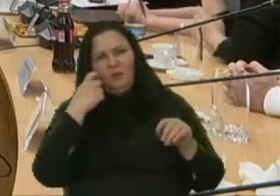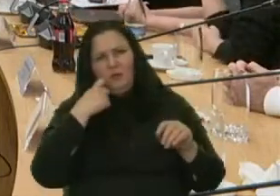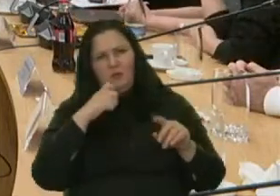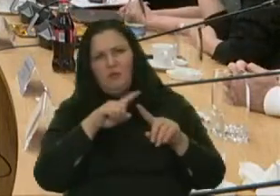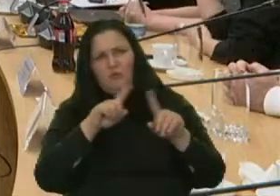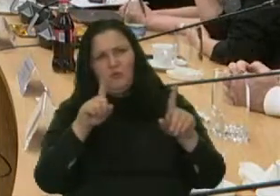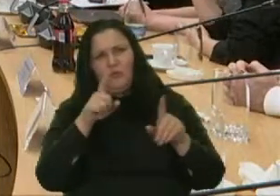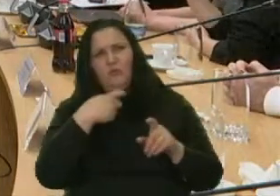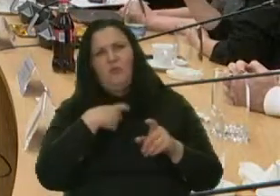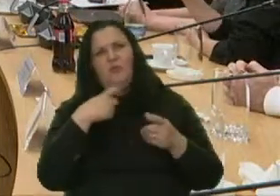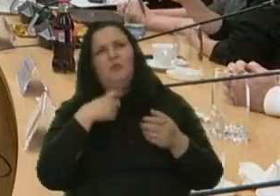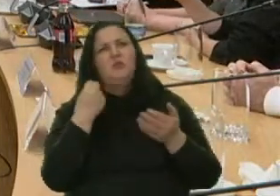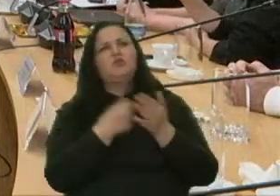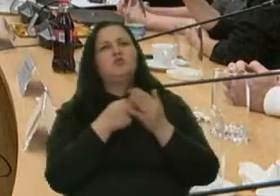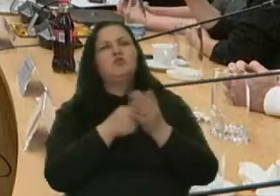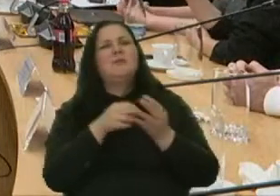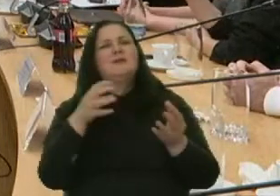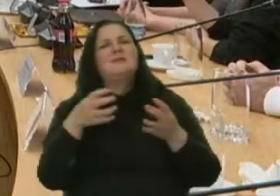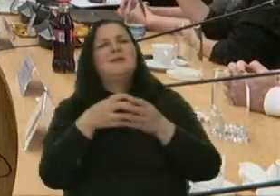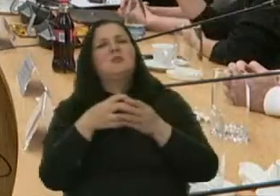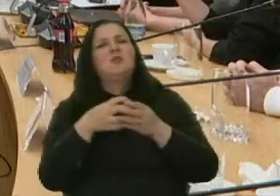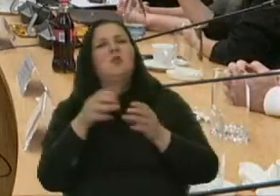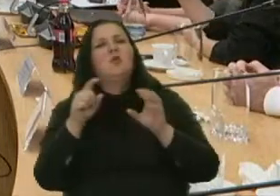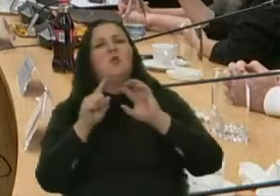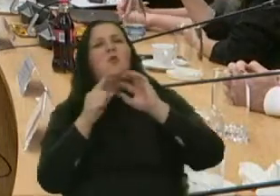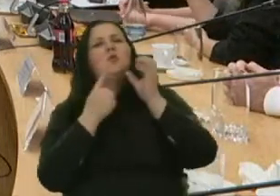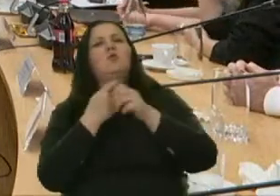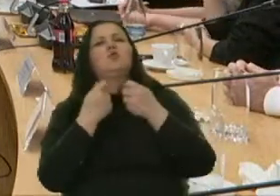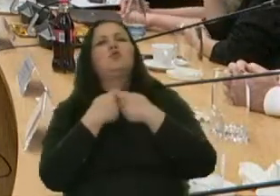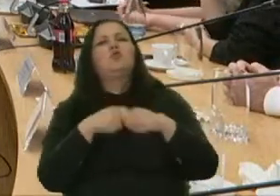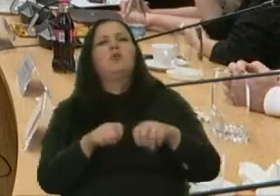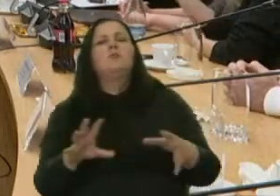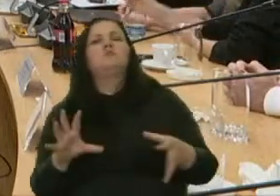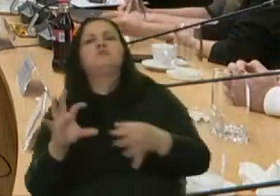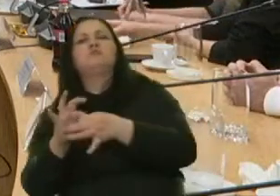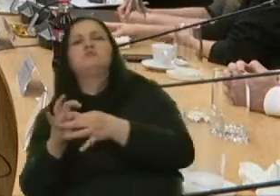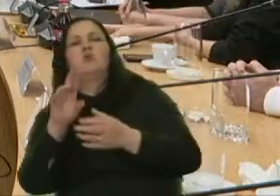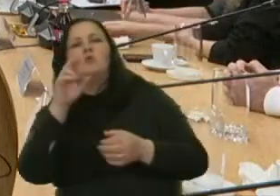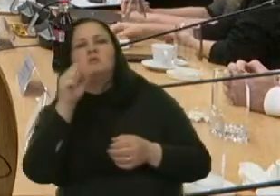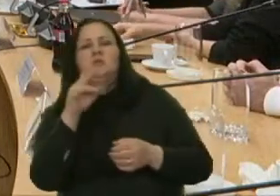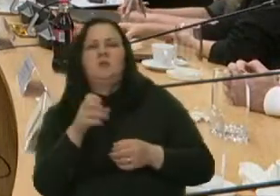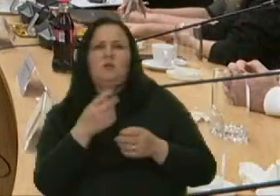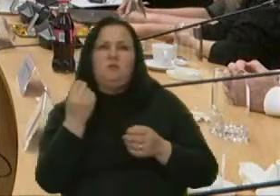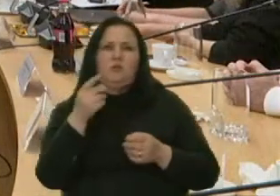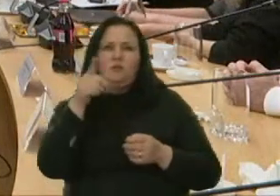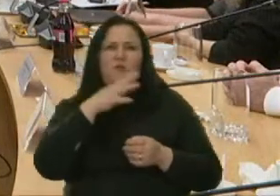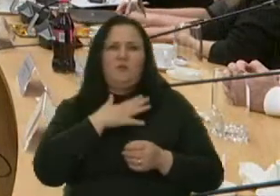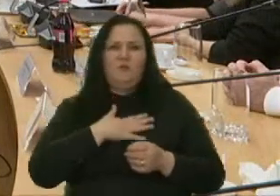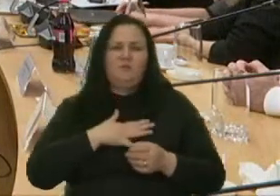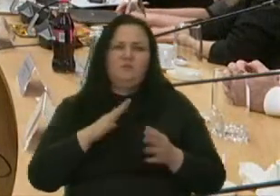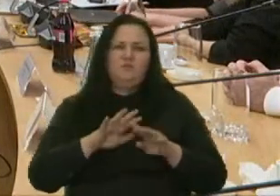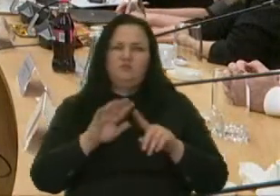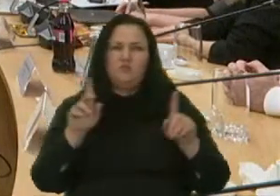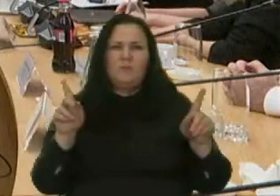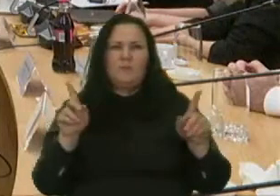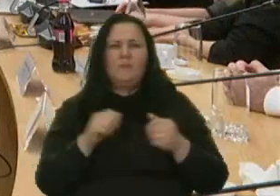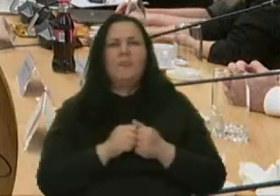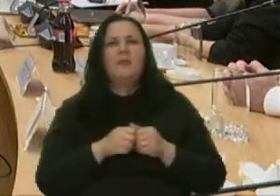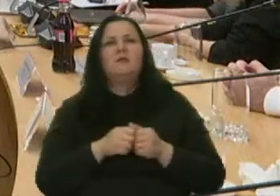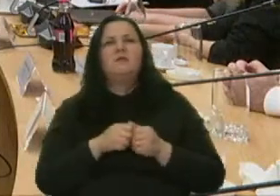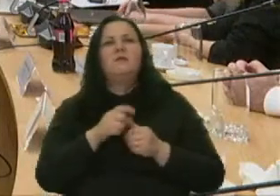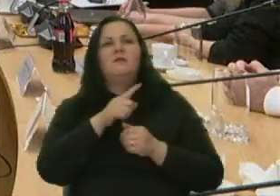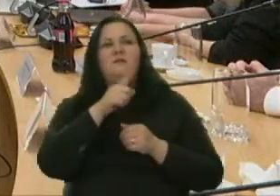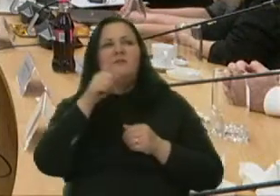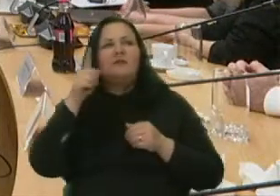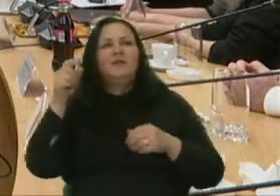nu cred că puteți cumpăra sectorul cultural Gata de mâine totul cu usr ul pentru că voi ați inventat apa caldă peste noapte sectorul cultural face ce